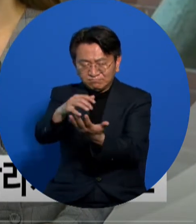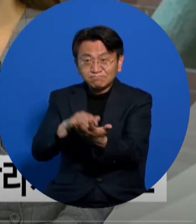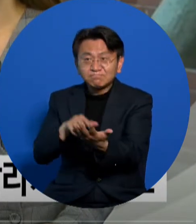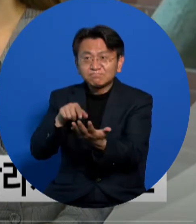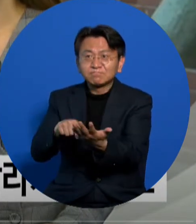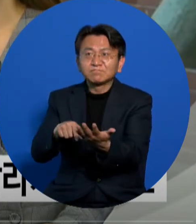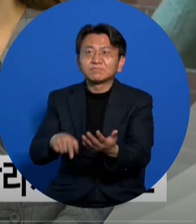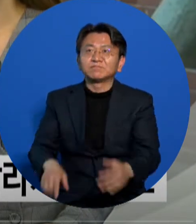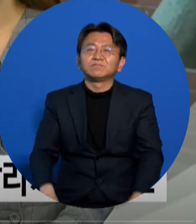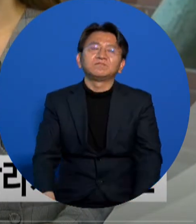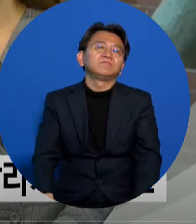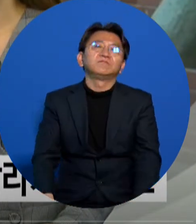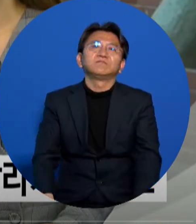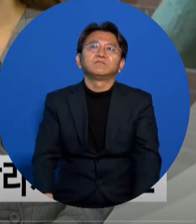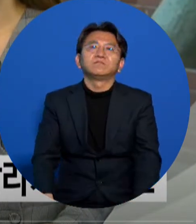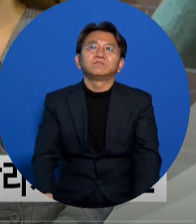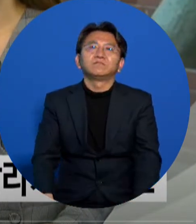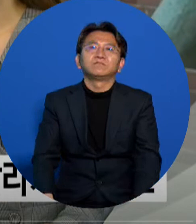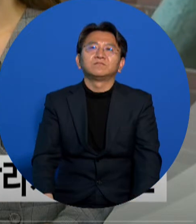YTN이